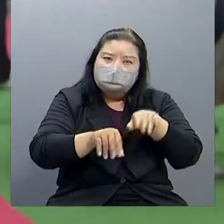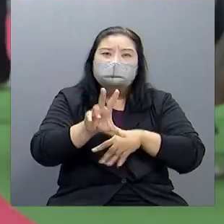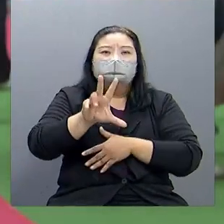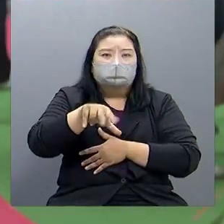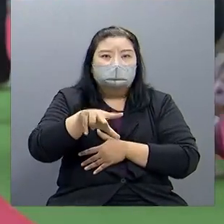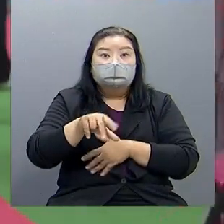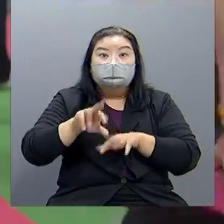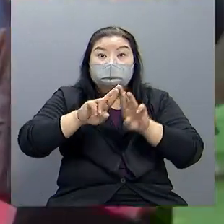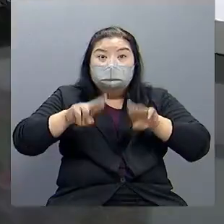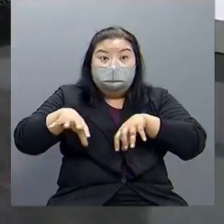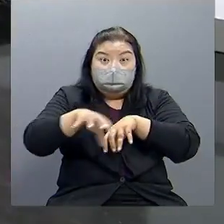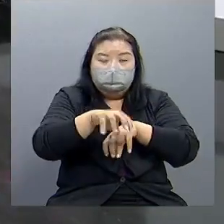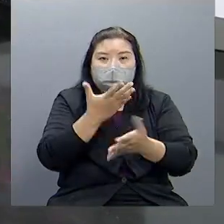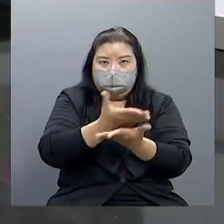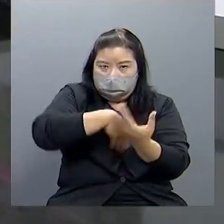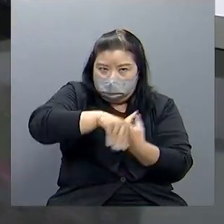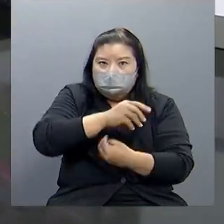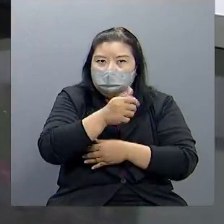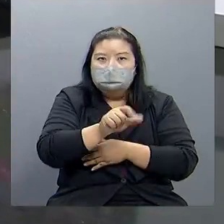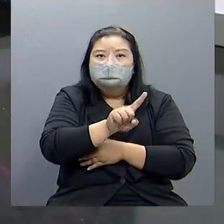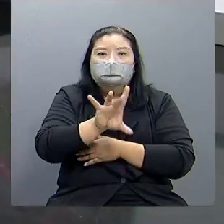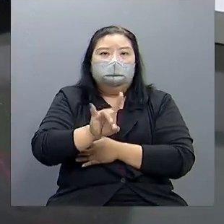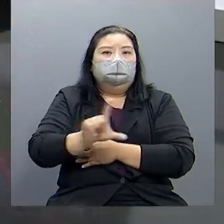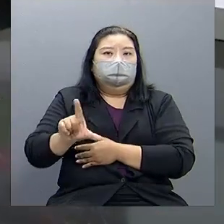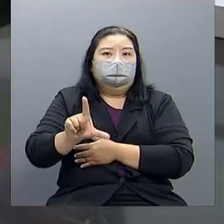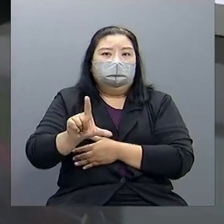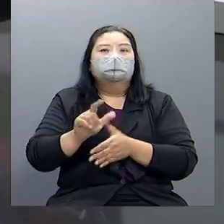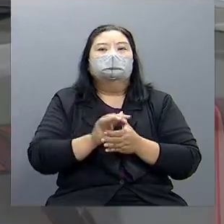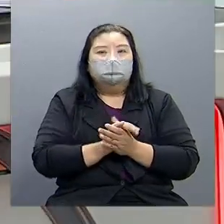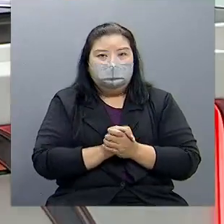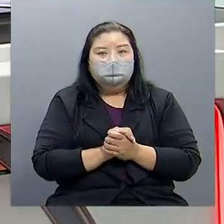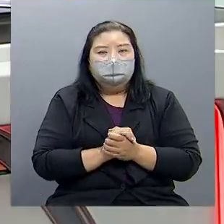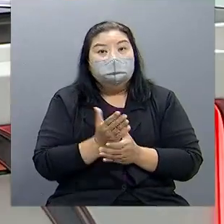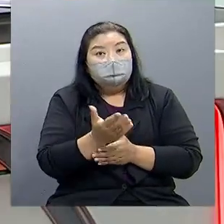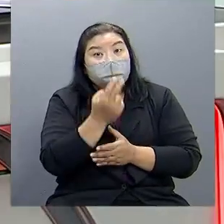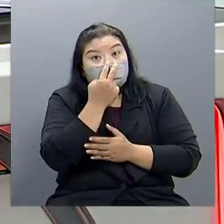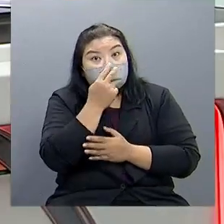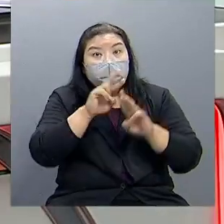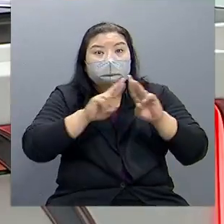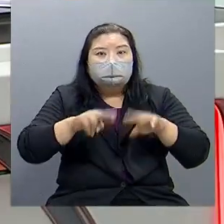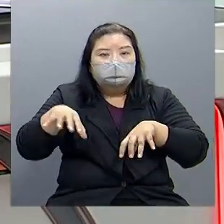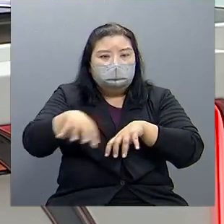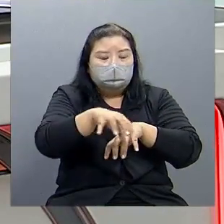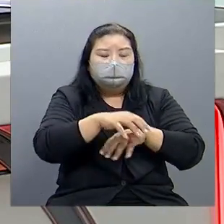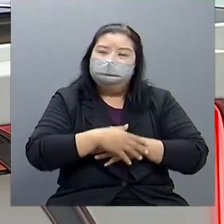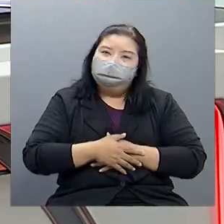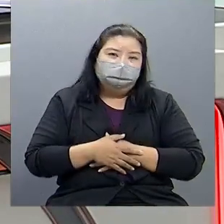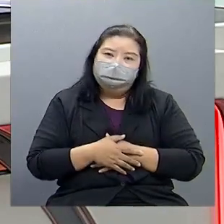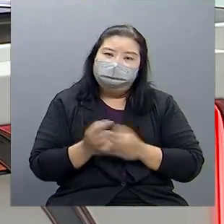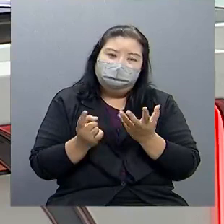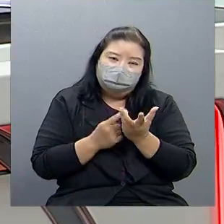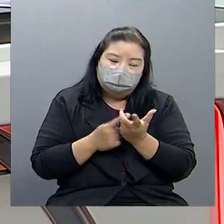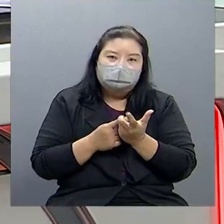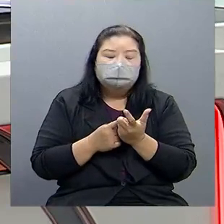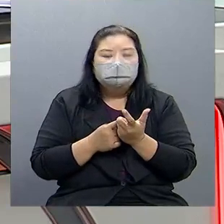า180ล้านบาทค่ะ ค่ะแม้แต่โชห่วยเนี่ยถ้าไม่มีแต้มสะสมเหมือนกับบรรดาเชนธุรกิจใหญ่ๆจะไป